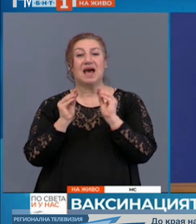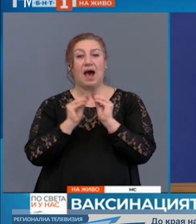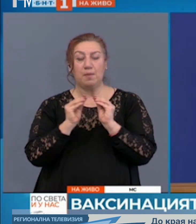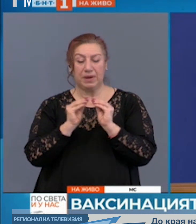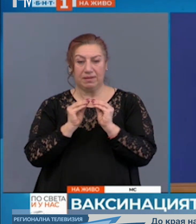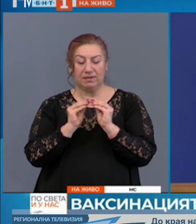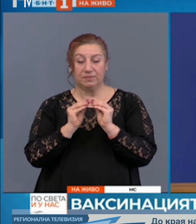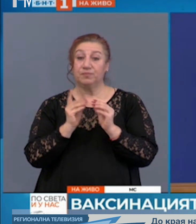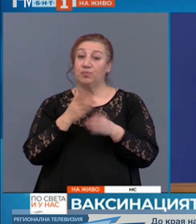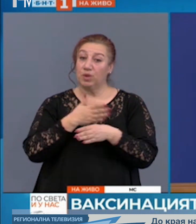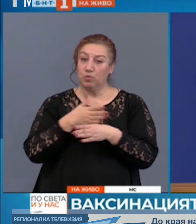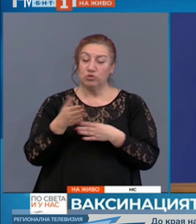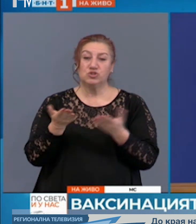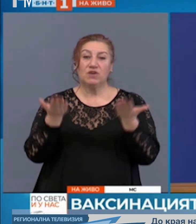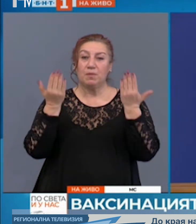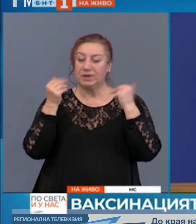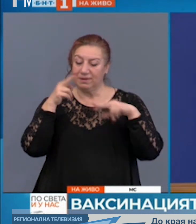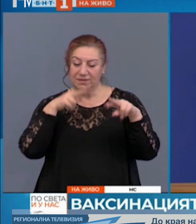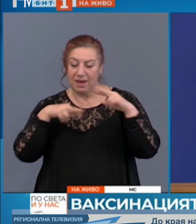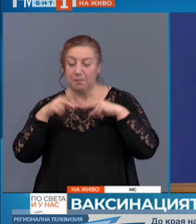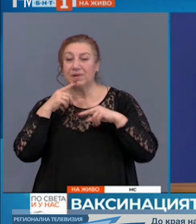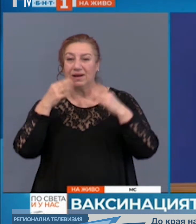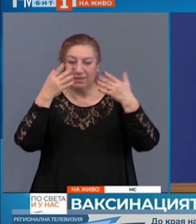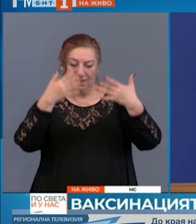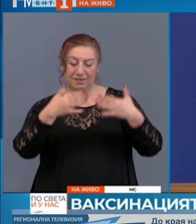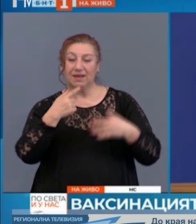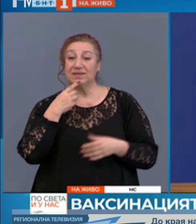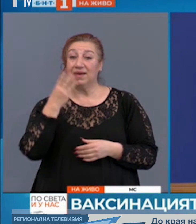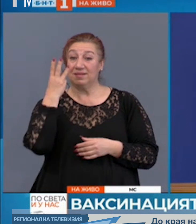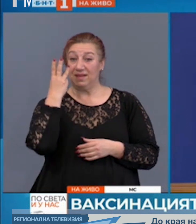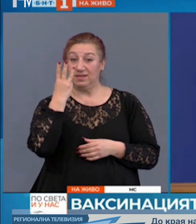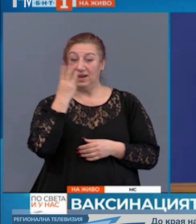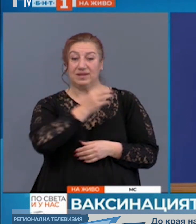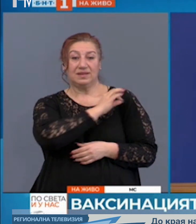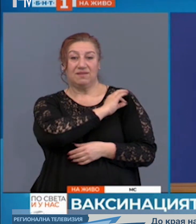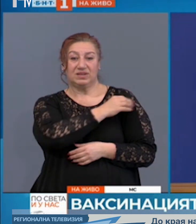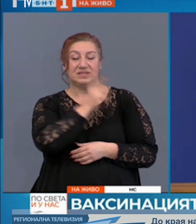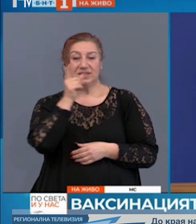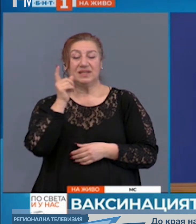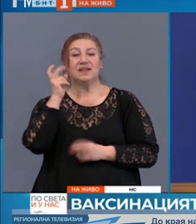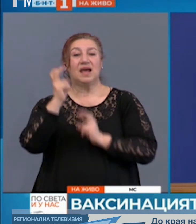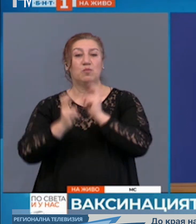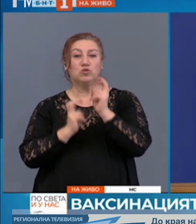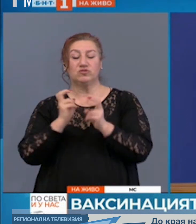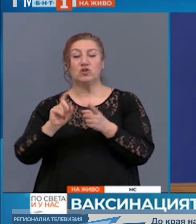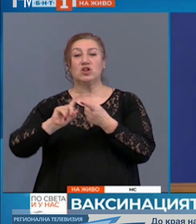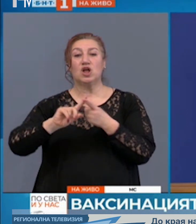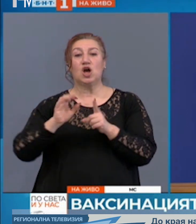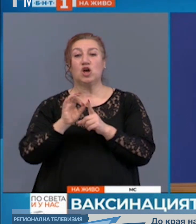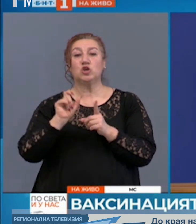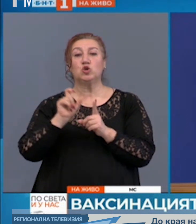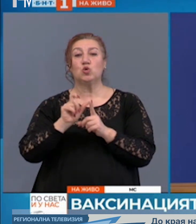Продължава предварителния преглед на данните на третата РНК ваксина на производителя CureVac и на